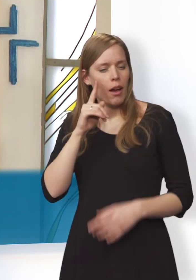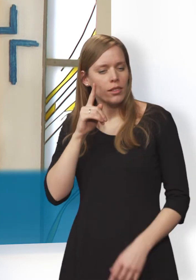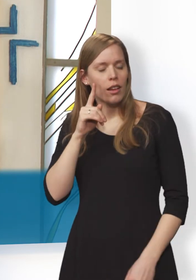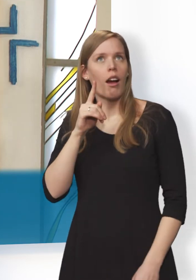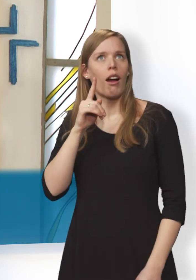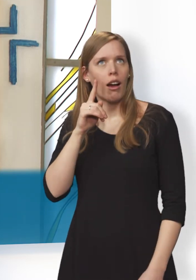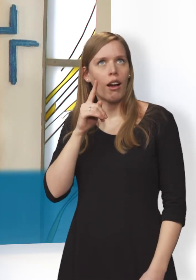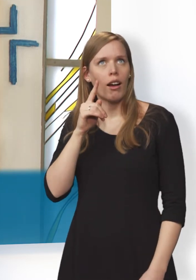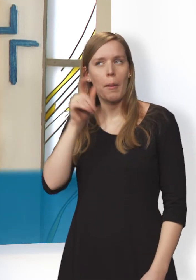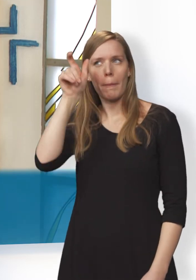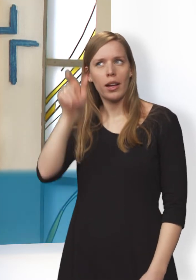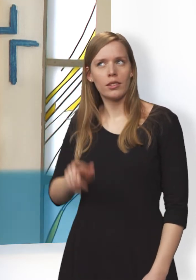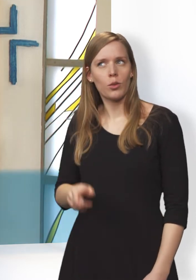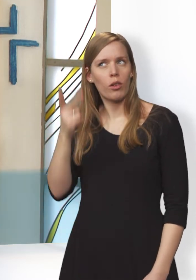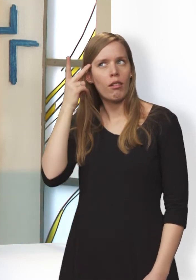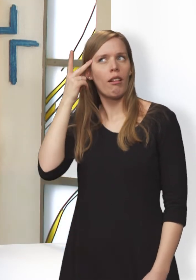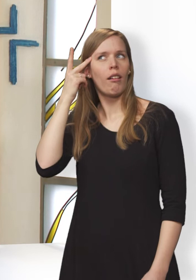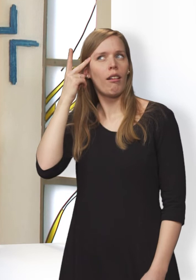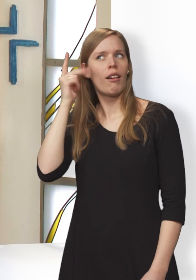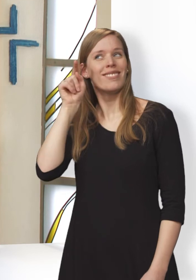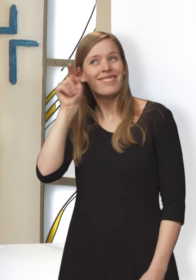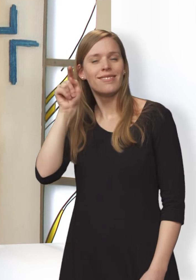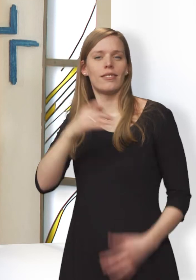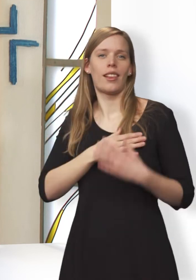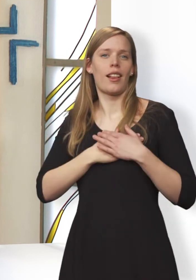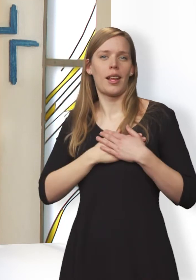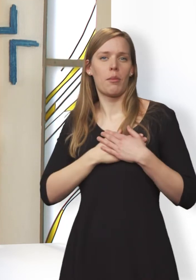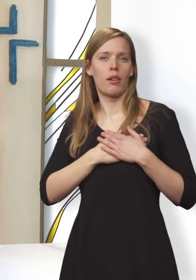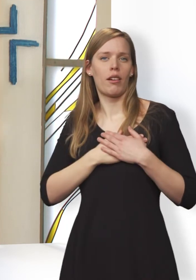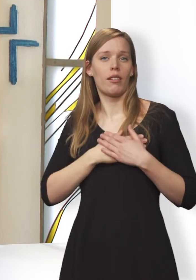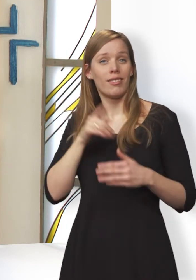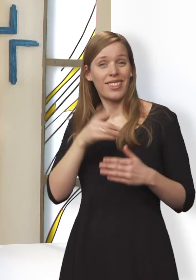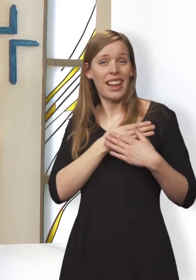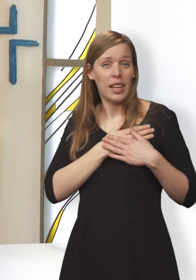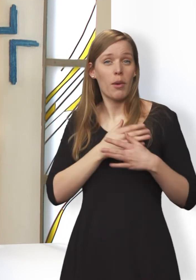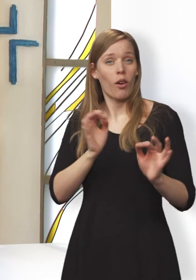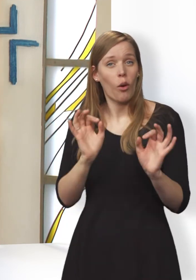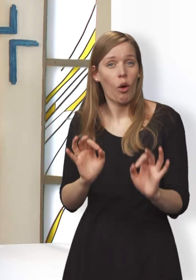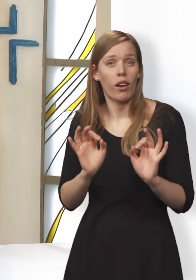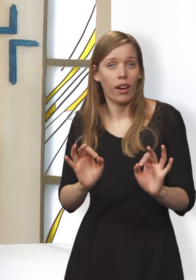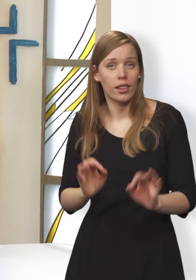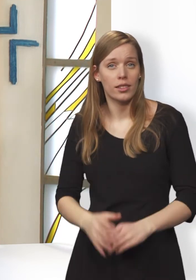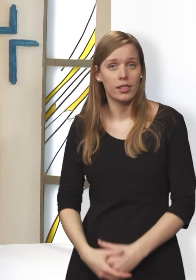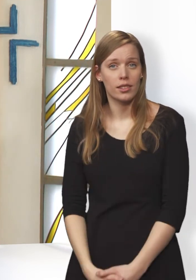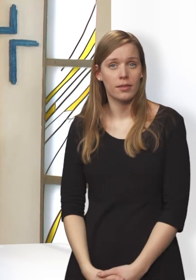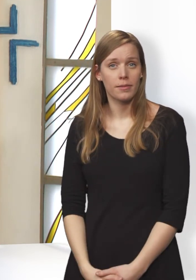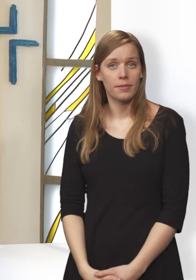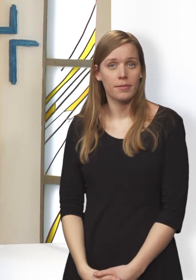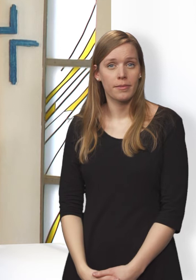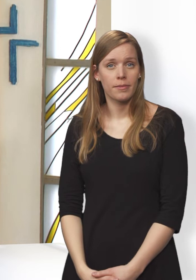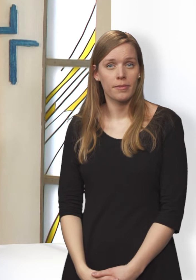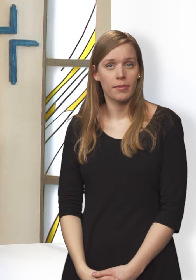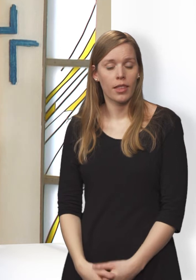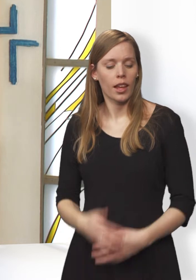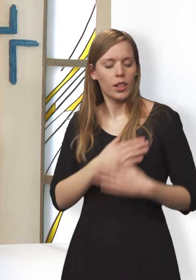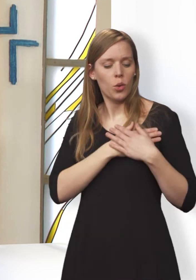eine person vor augen diese liebe ist konkret johannes erzählt uns in seinem